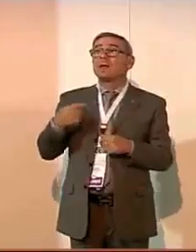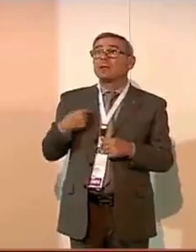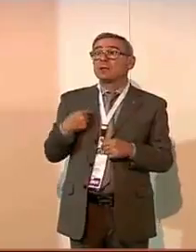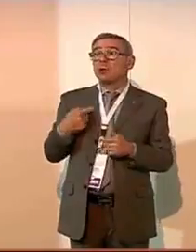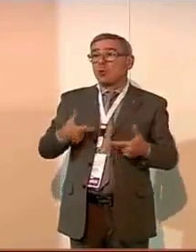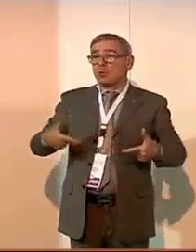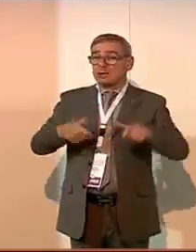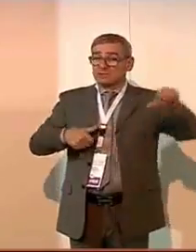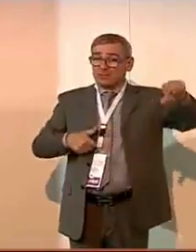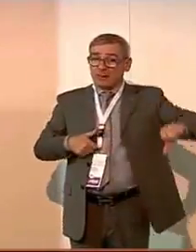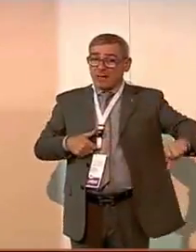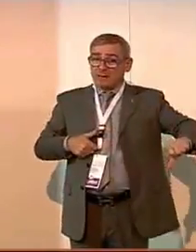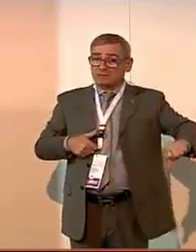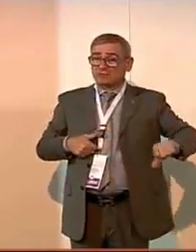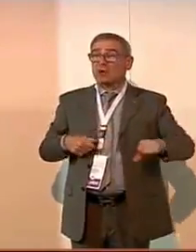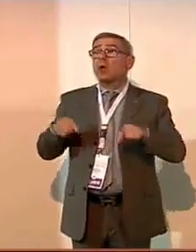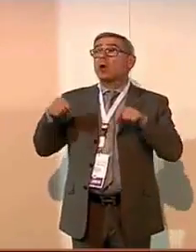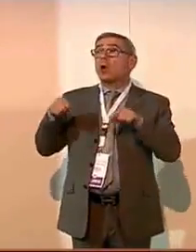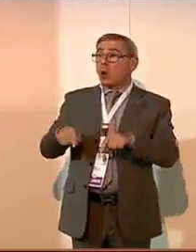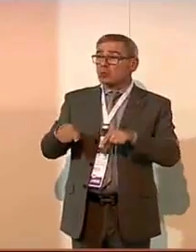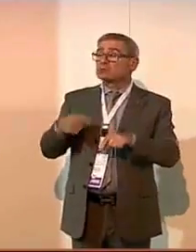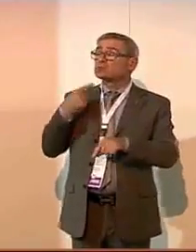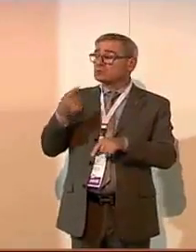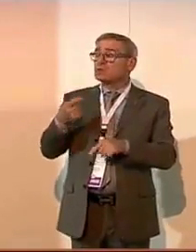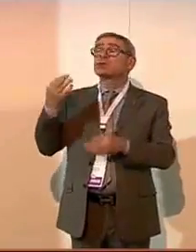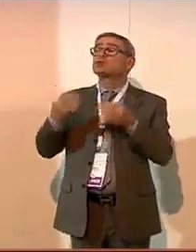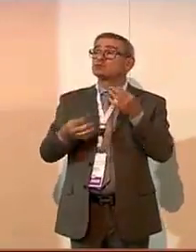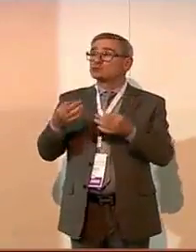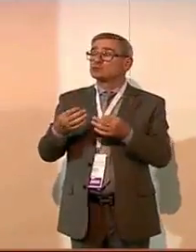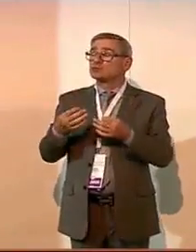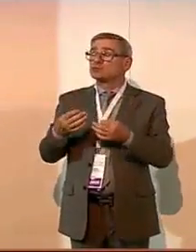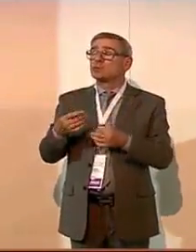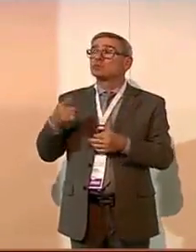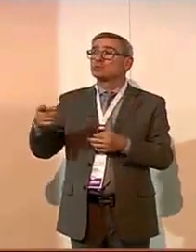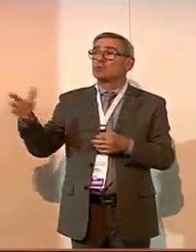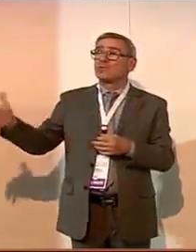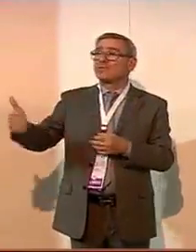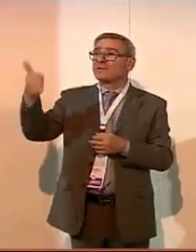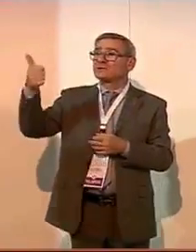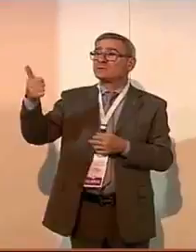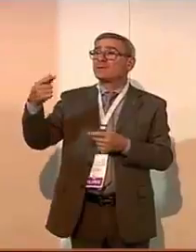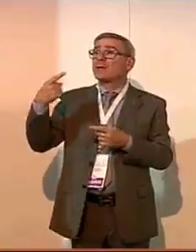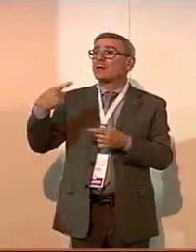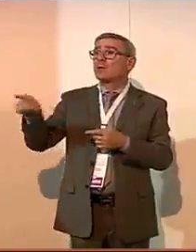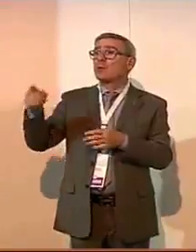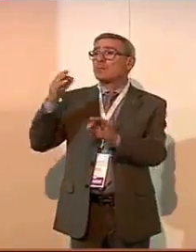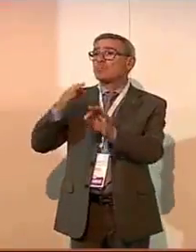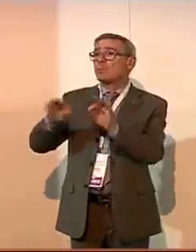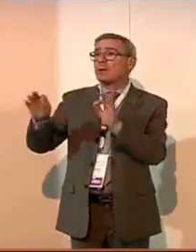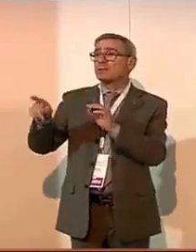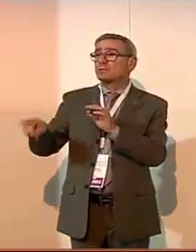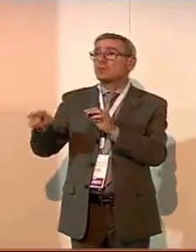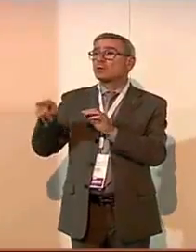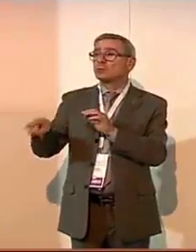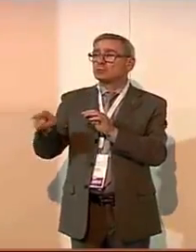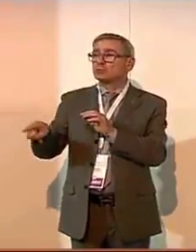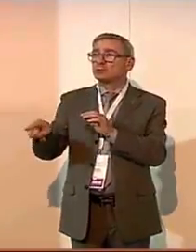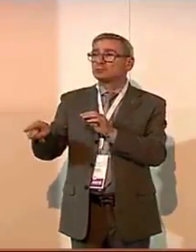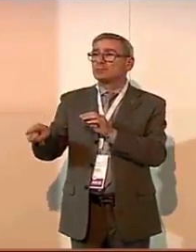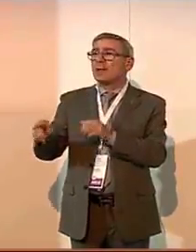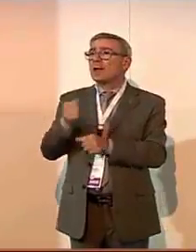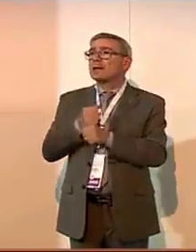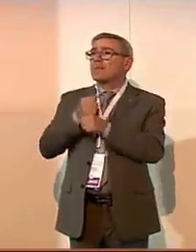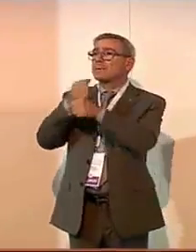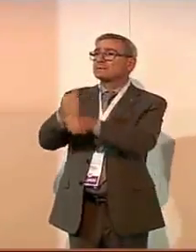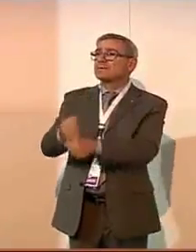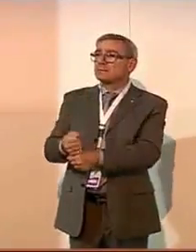e oggi ti dico che era giusto che vincessi tu perché in quel momento tu in canna vi una